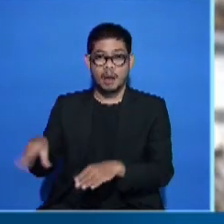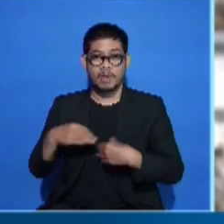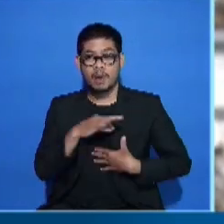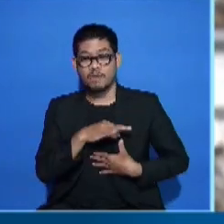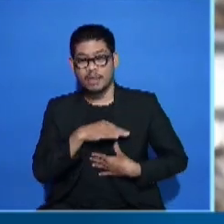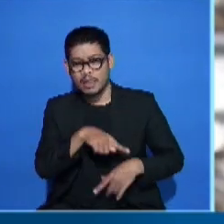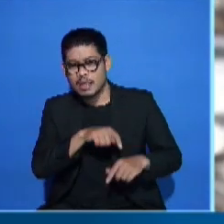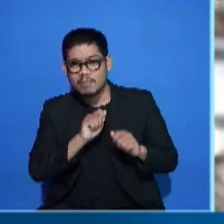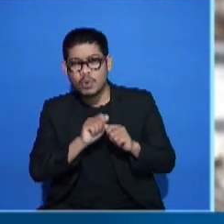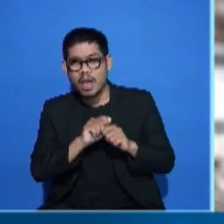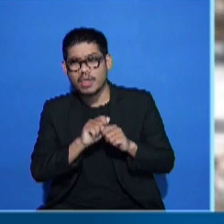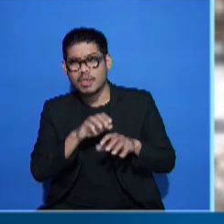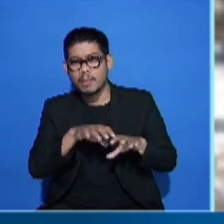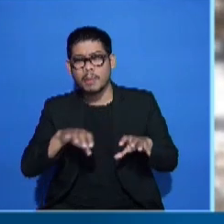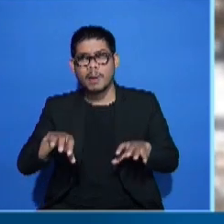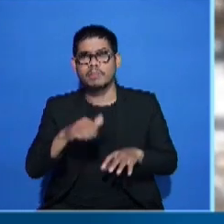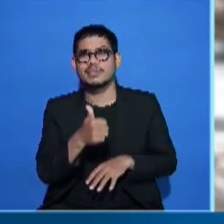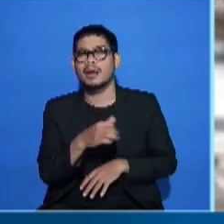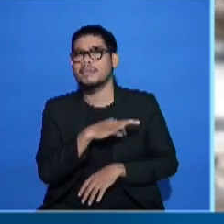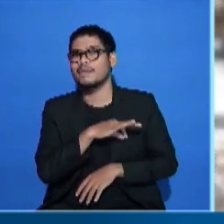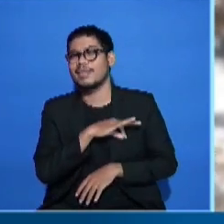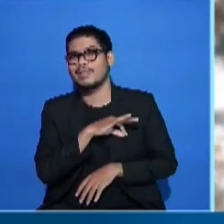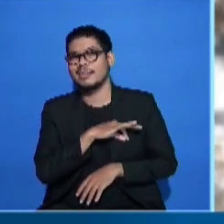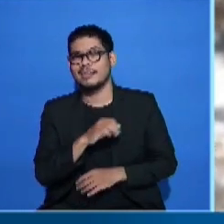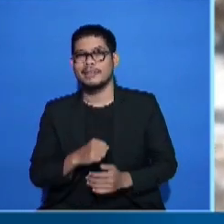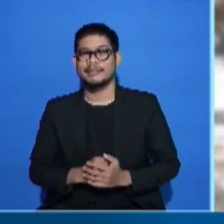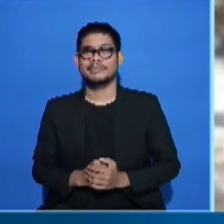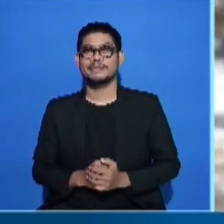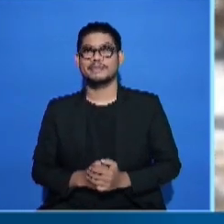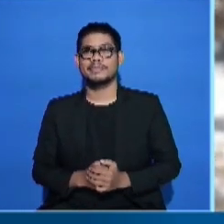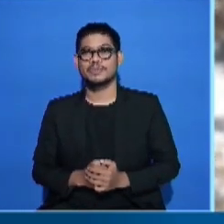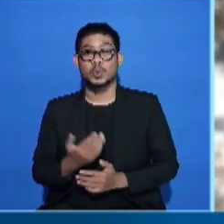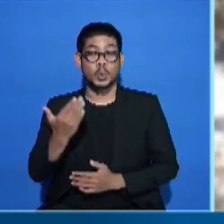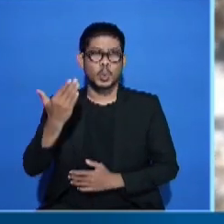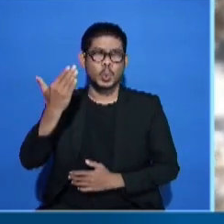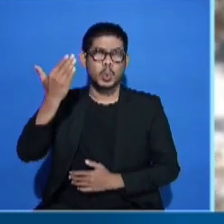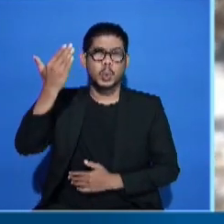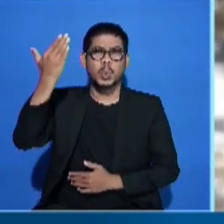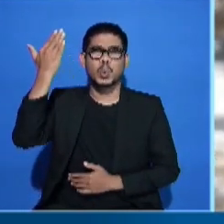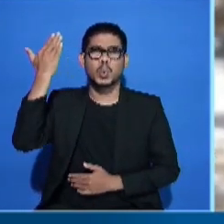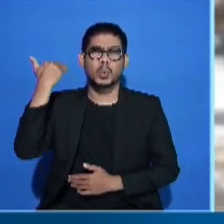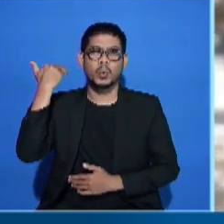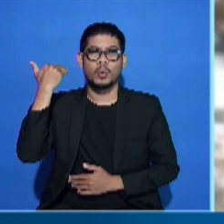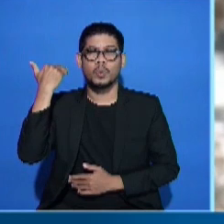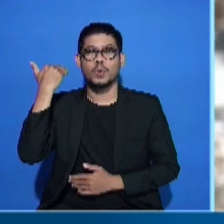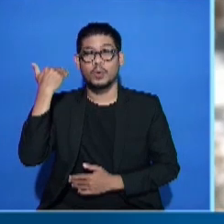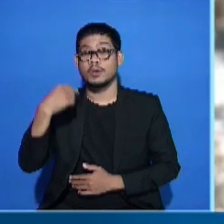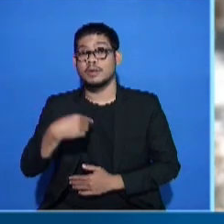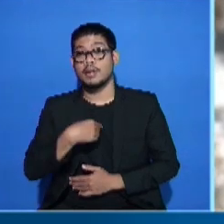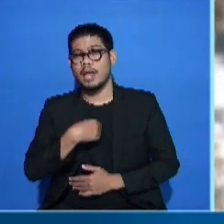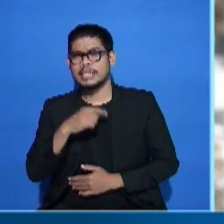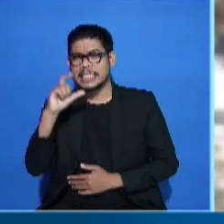barang yang bermanfaat kan gitu awalnya dulu cuman cari untuk kayu bakar